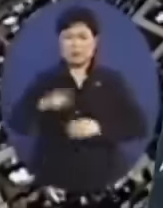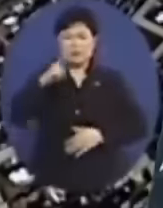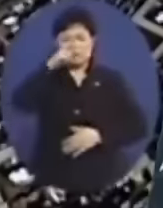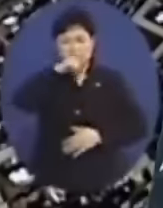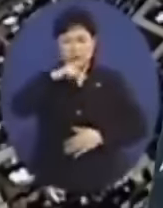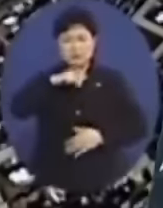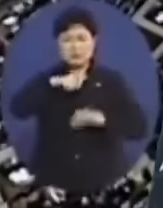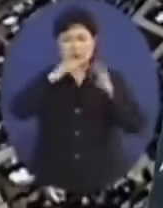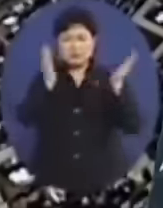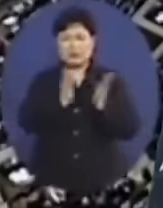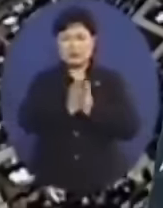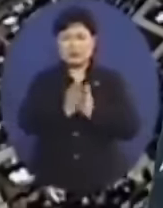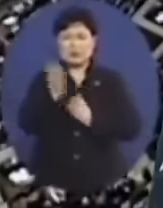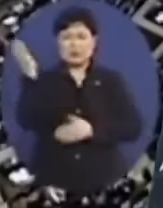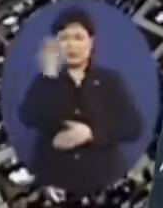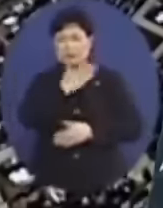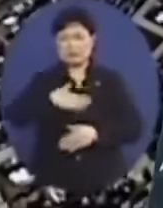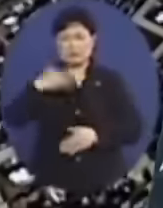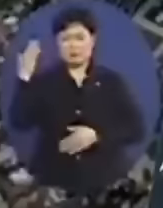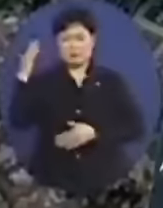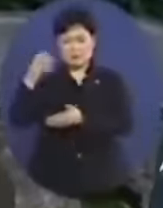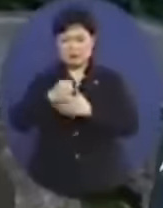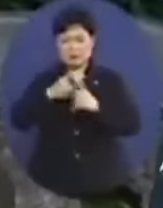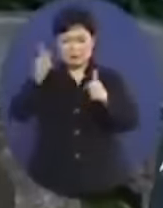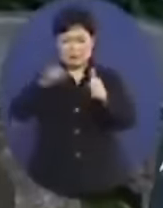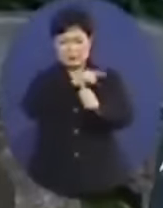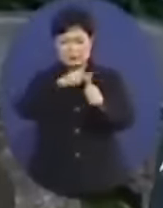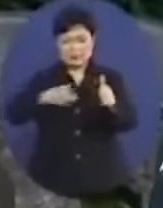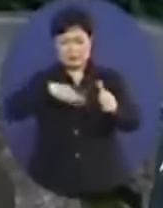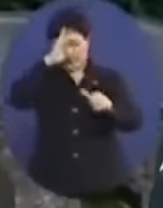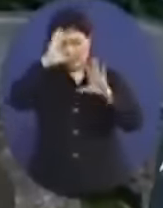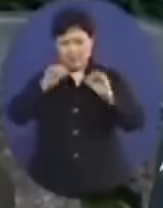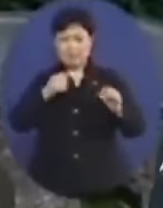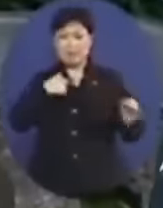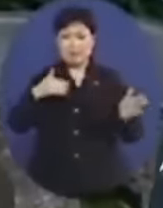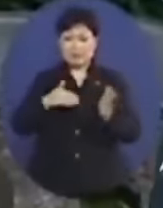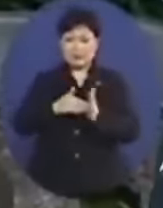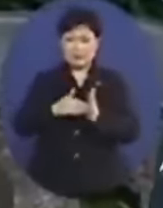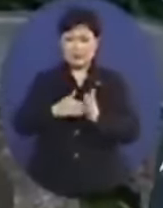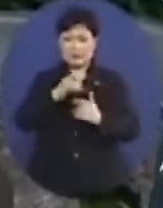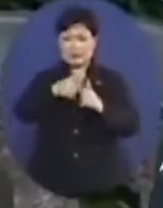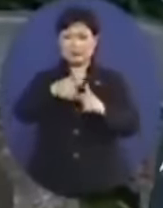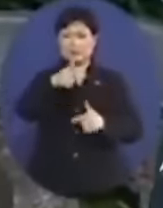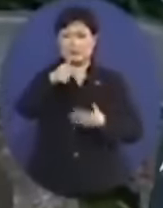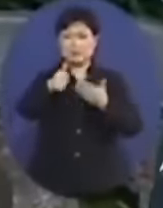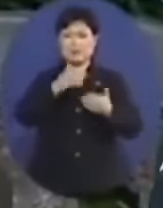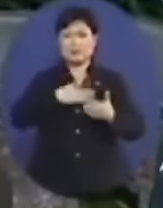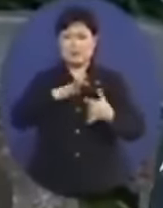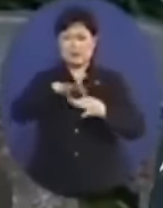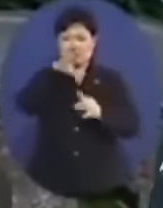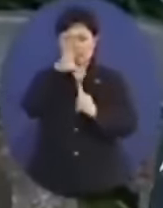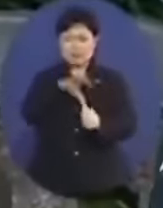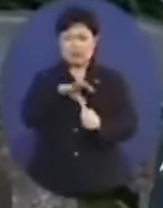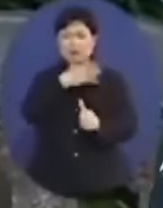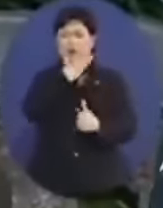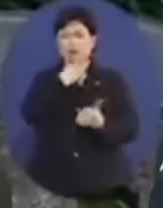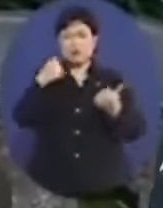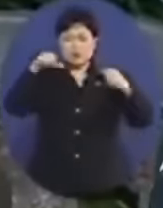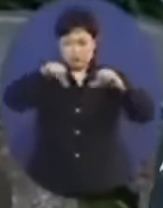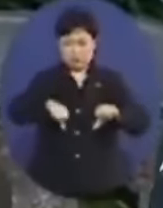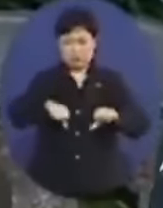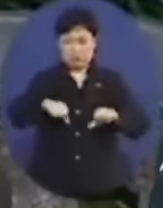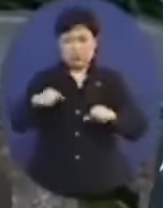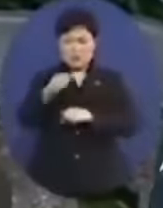못 박해서 나는 성결함을 얻었다 제가 채찍의 마으로 내가 나을 얻었다 제가 나의 제주를 어지고 아브라함의 복을